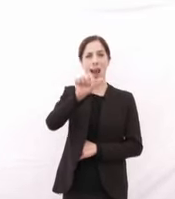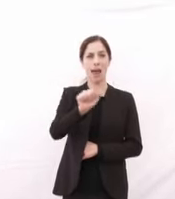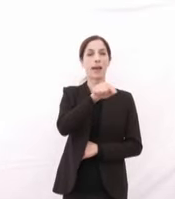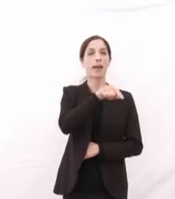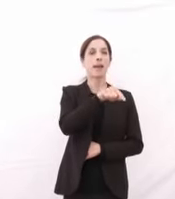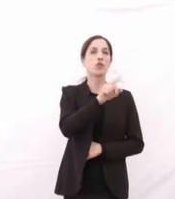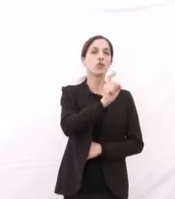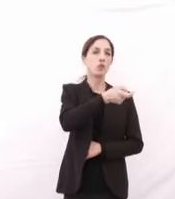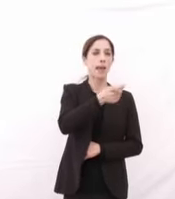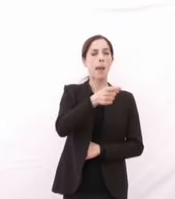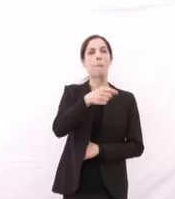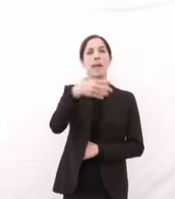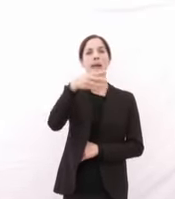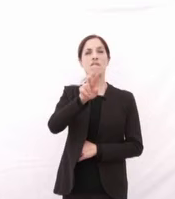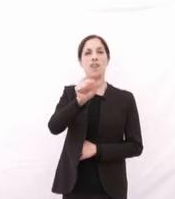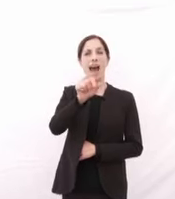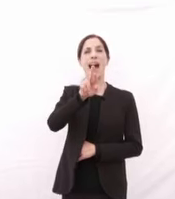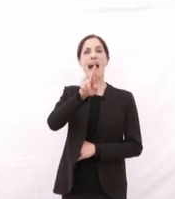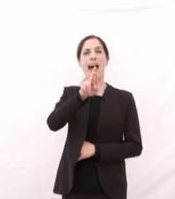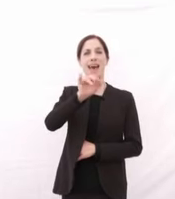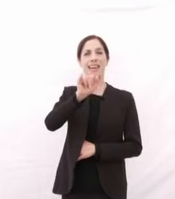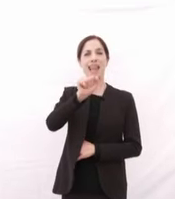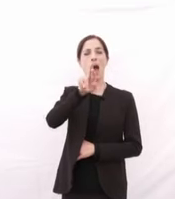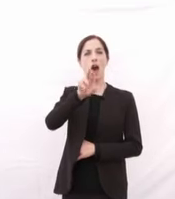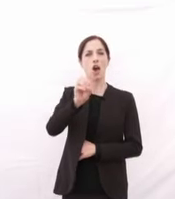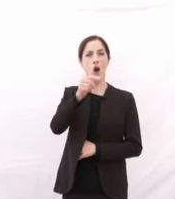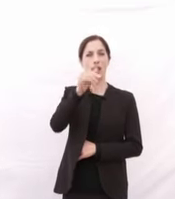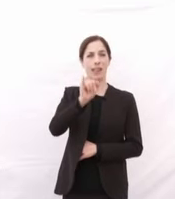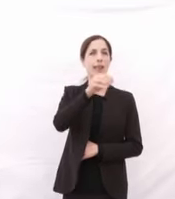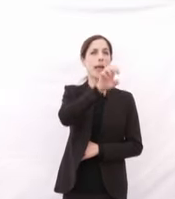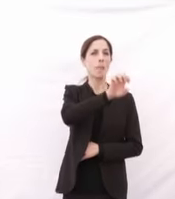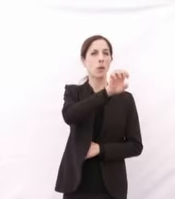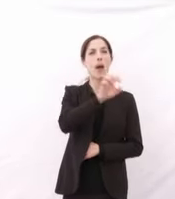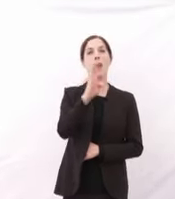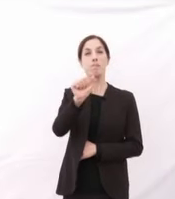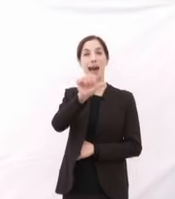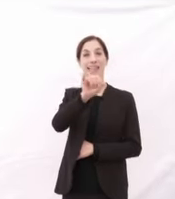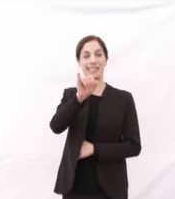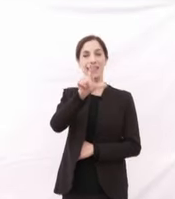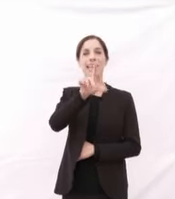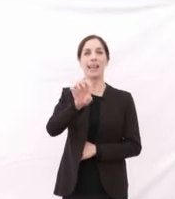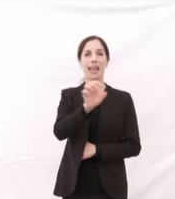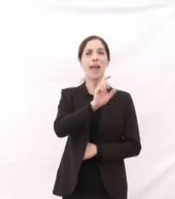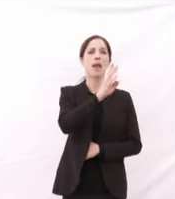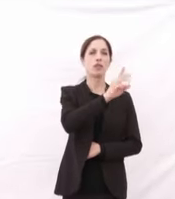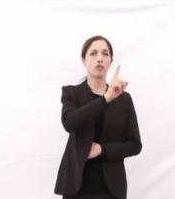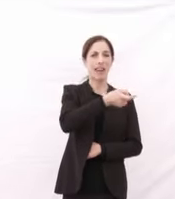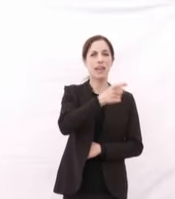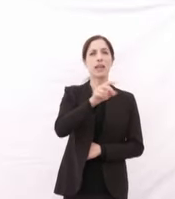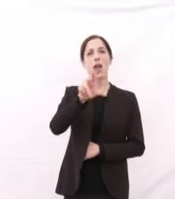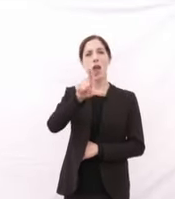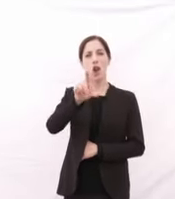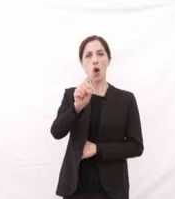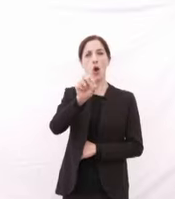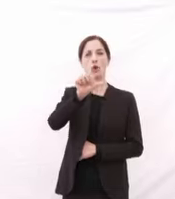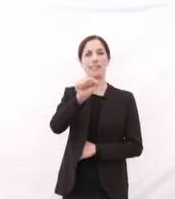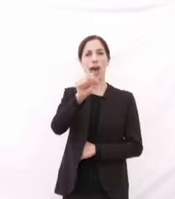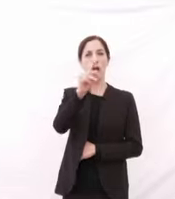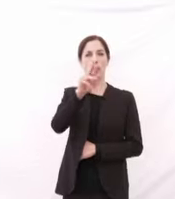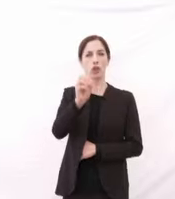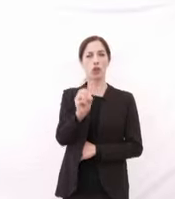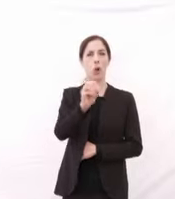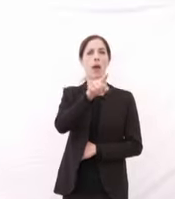Giuseppe Valerioti. Emanuele Basile. Giannino Losardo. Pietro